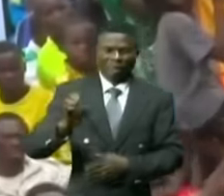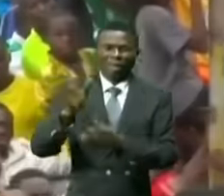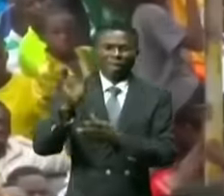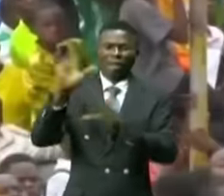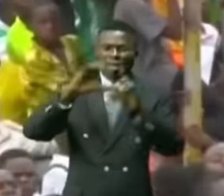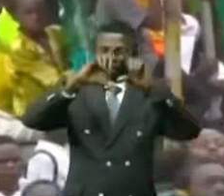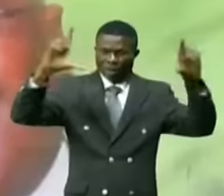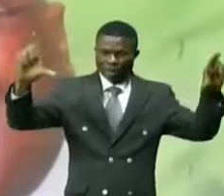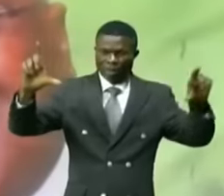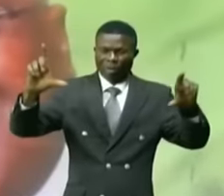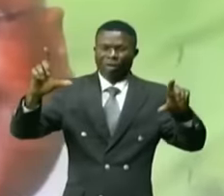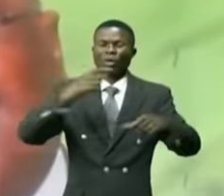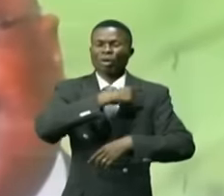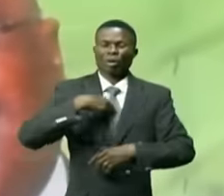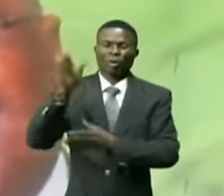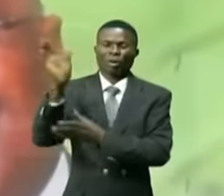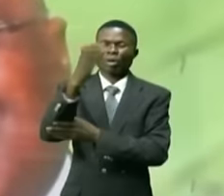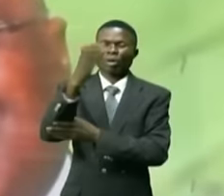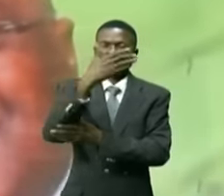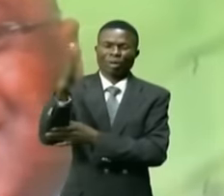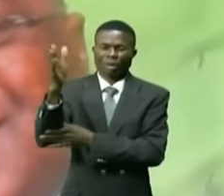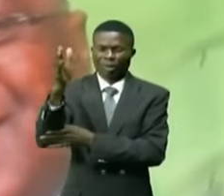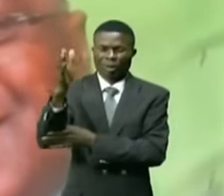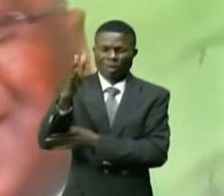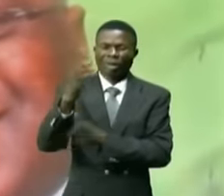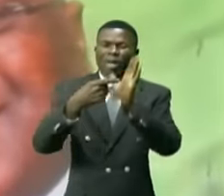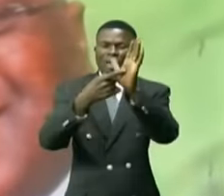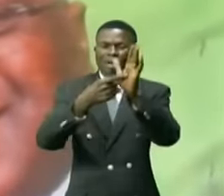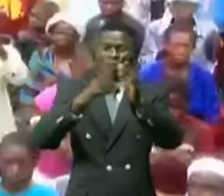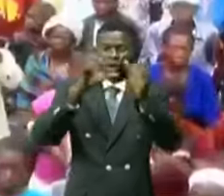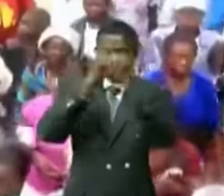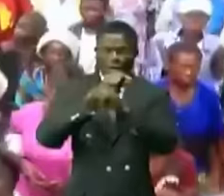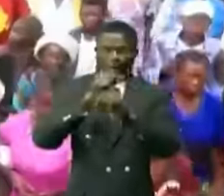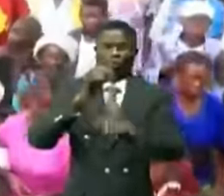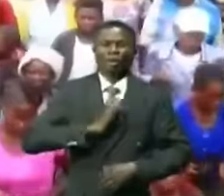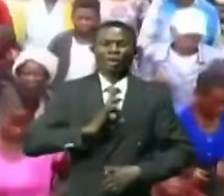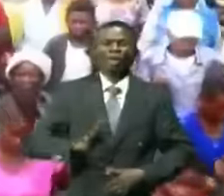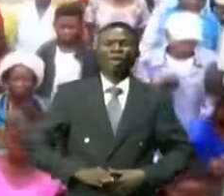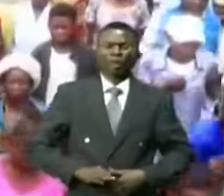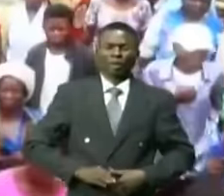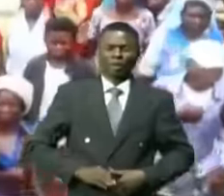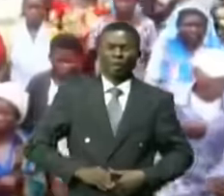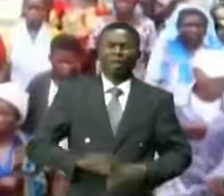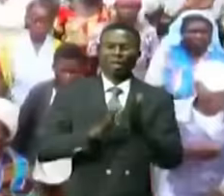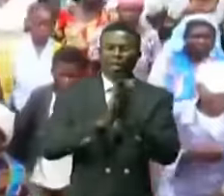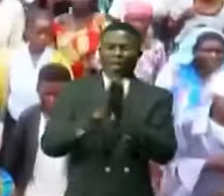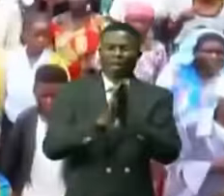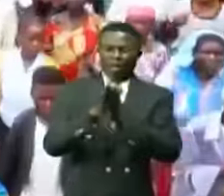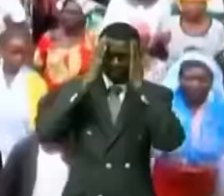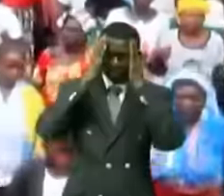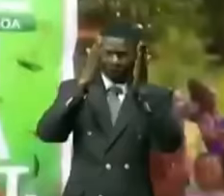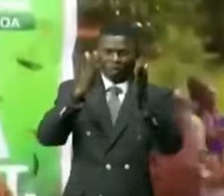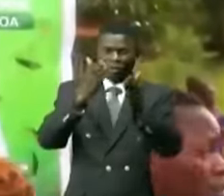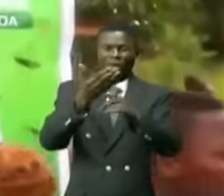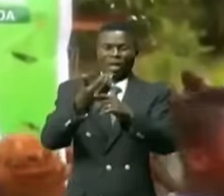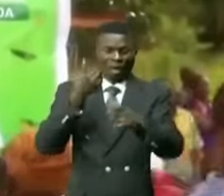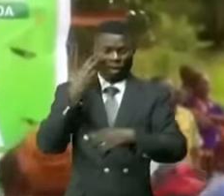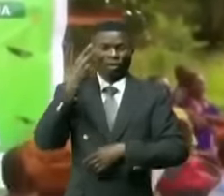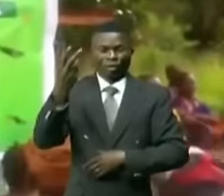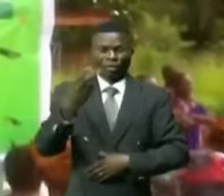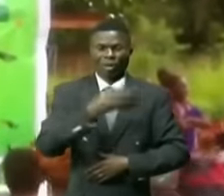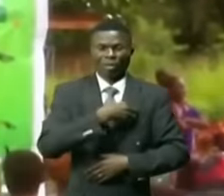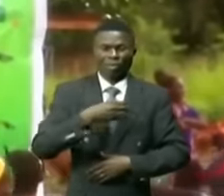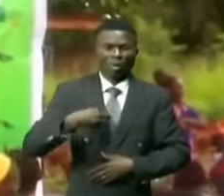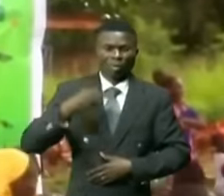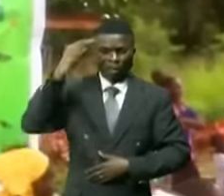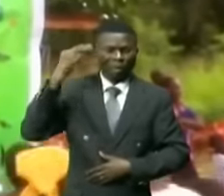et affiches arborées, c'est la silhouette du chef de l'État qui attire le regard de la population de Sandoa avant d'apercevoir celle de la ministre